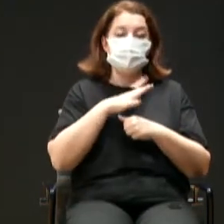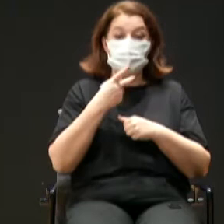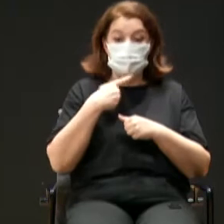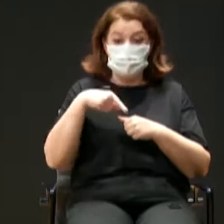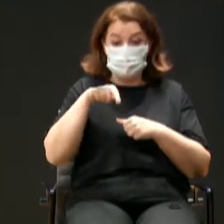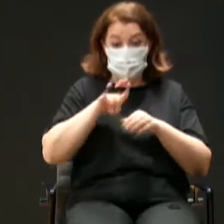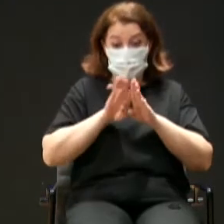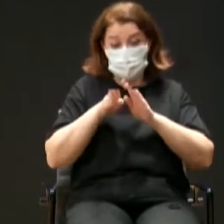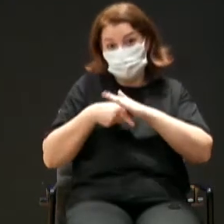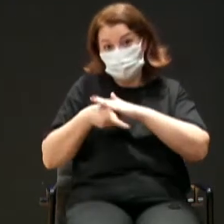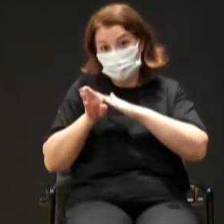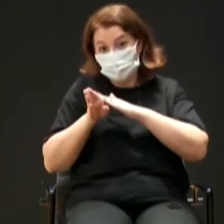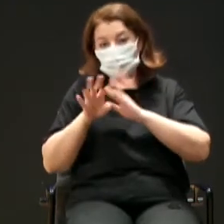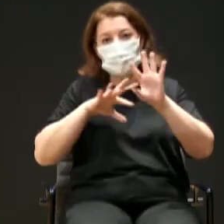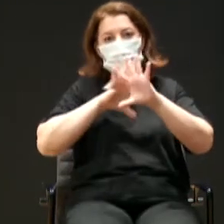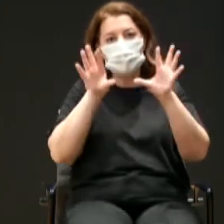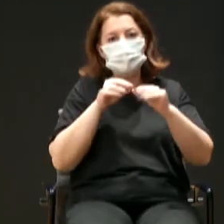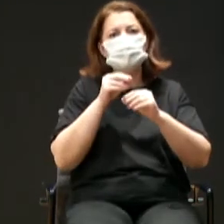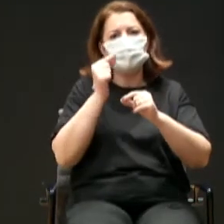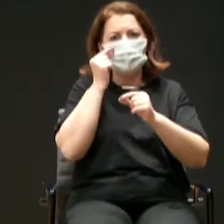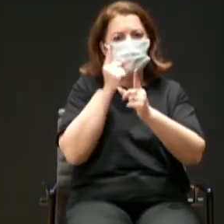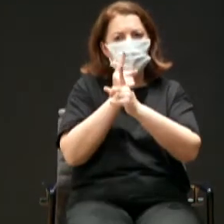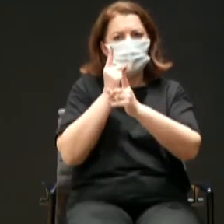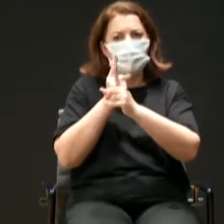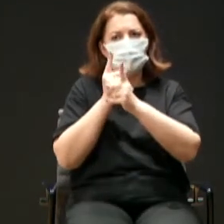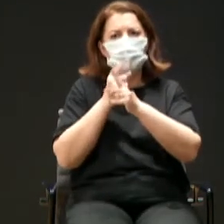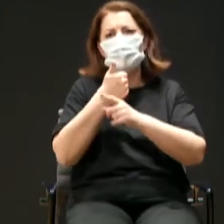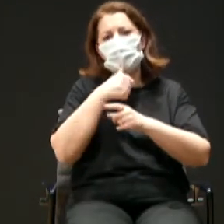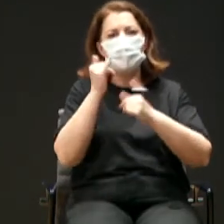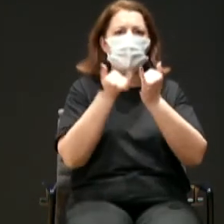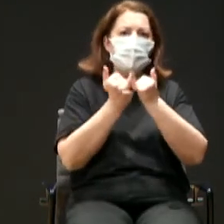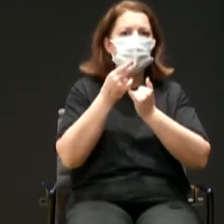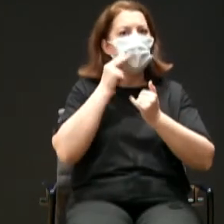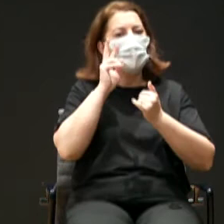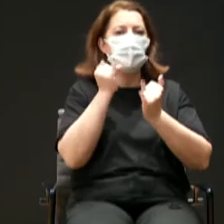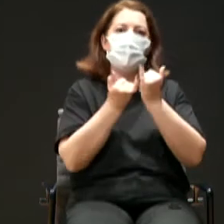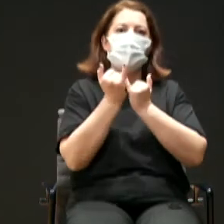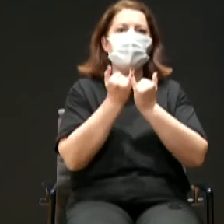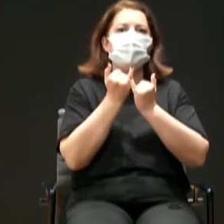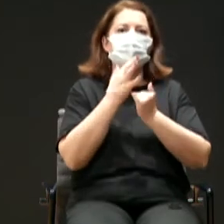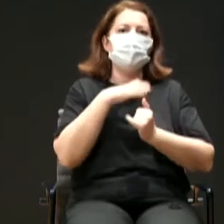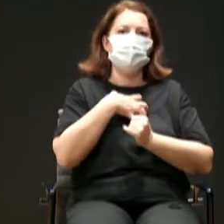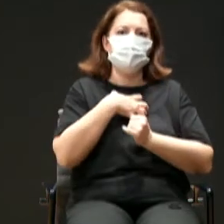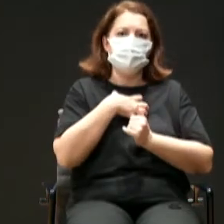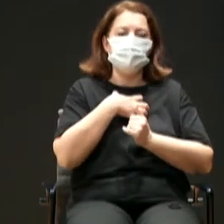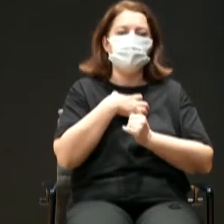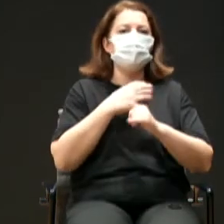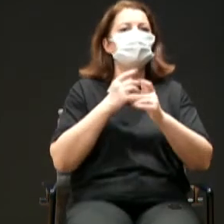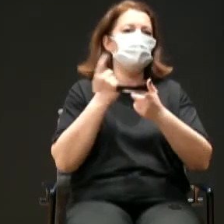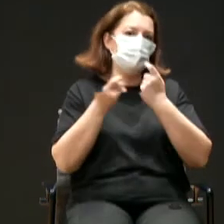bu kapıdan çıktığımızda hepimiz birbirimizle abi kardeş, abla kardeş ilişkisiyle yolumuza devam